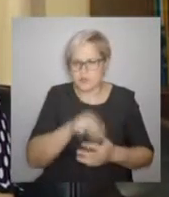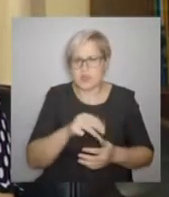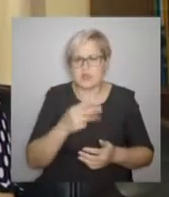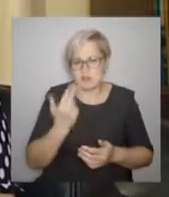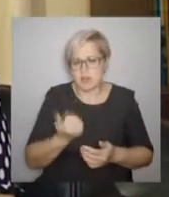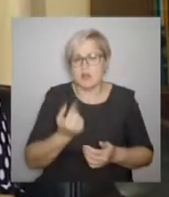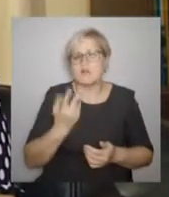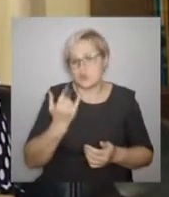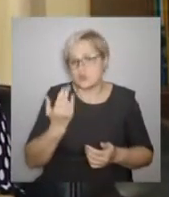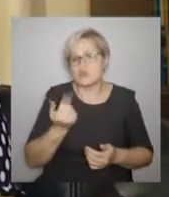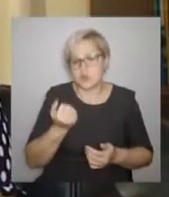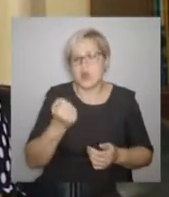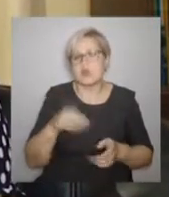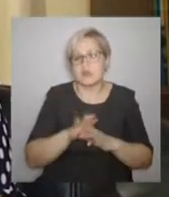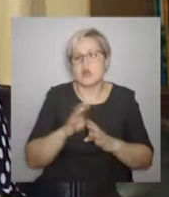но